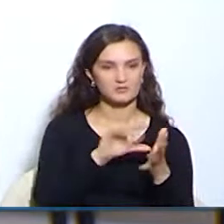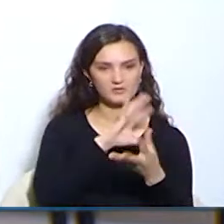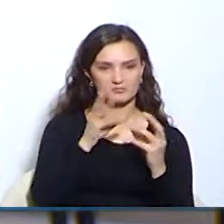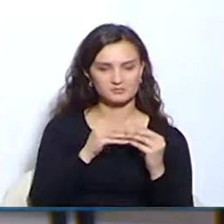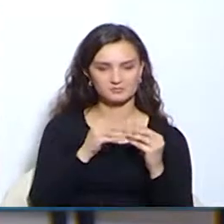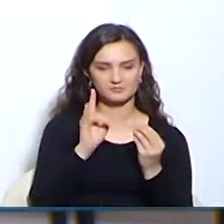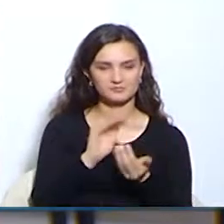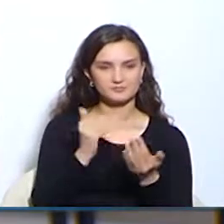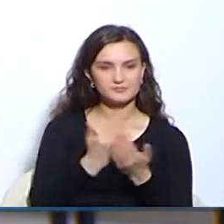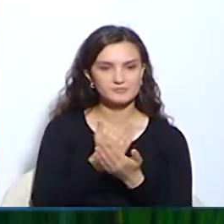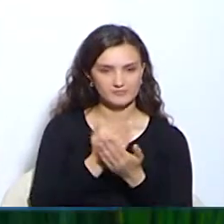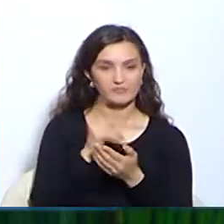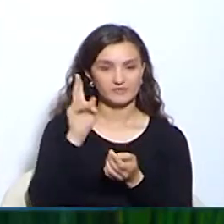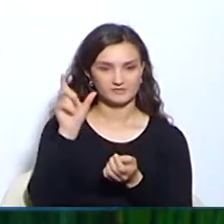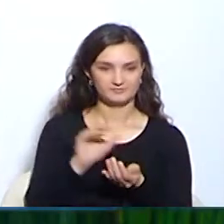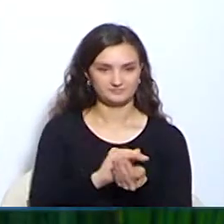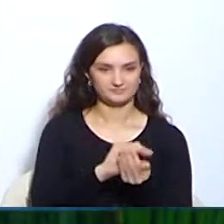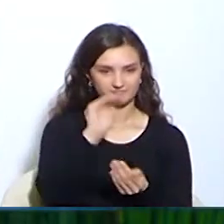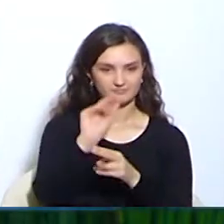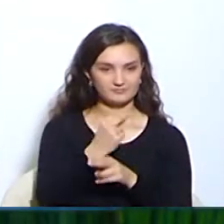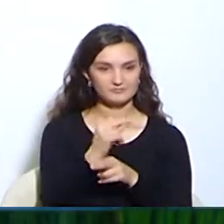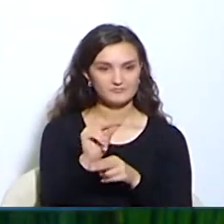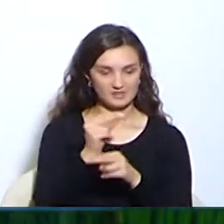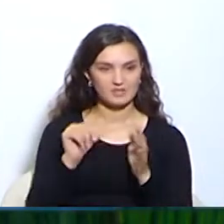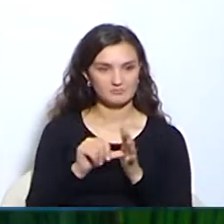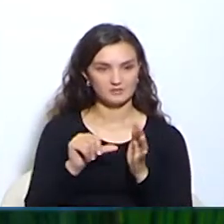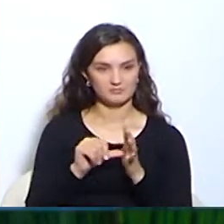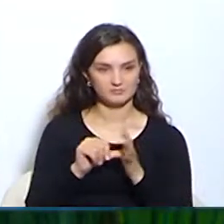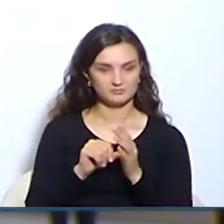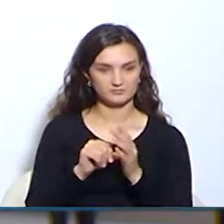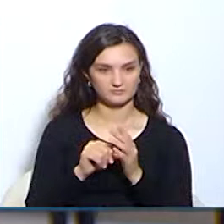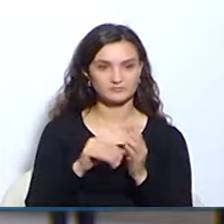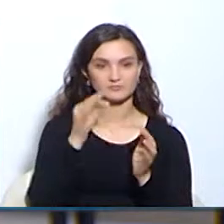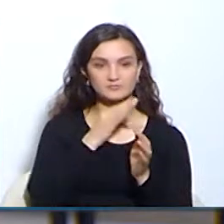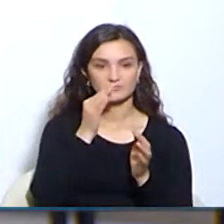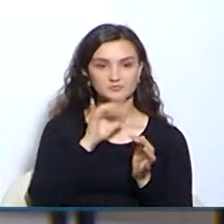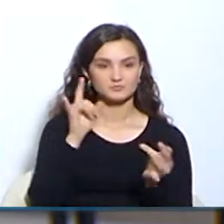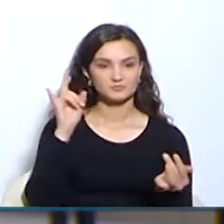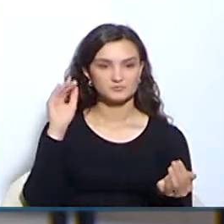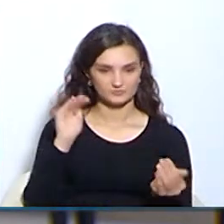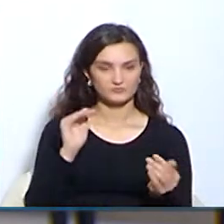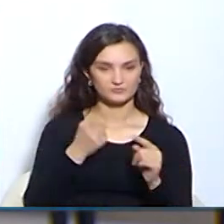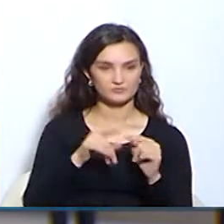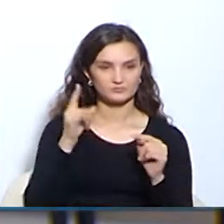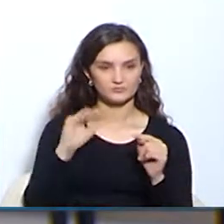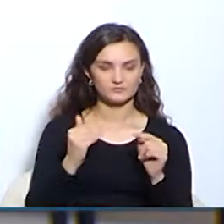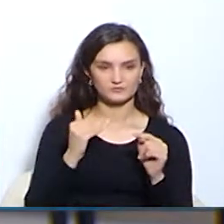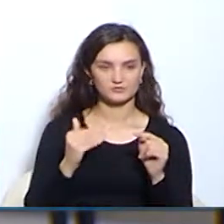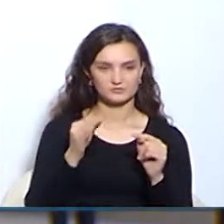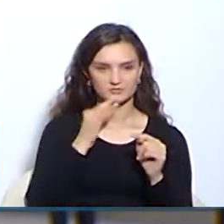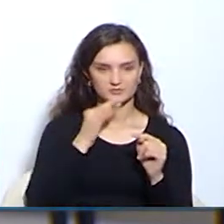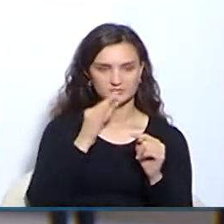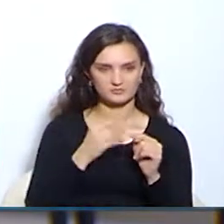პრობლემების მოგვარებაში? რა თქმა უნდა, აღმზრდელი, ხო? გარდა ამისა, ჩვენ ვიცით, რომ შედარებით ადრეულ ასაკში ძალიან დიდი მნიშვნელობა აქვს ბავშვისთვის